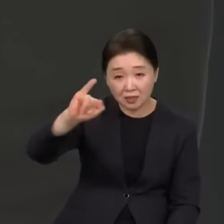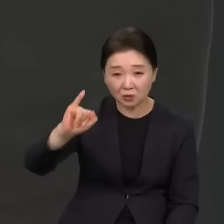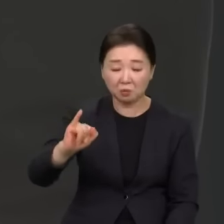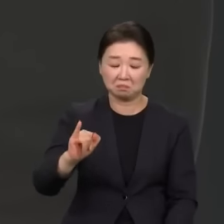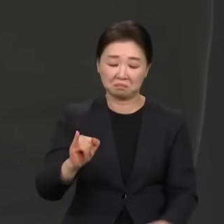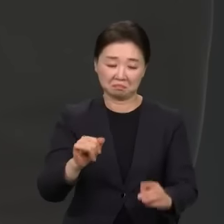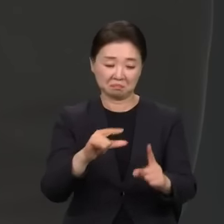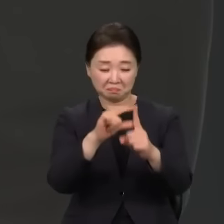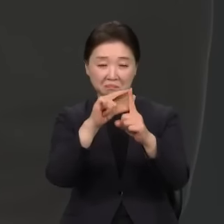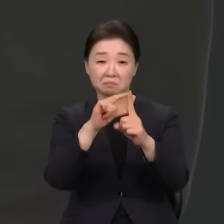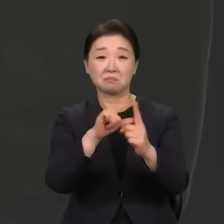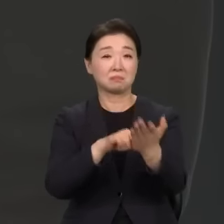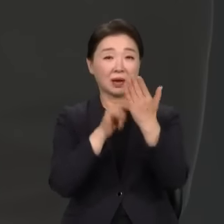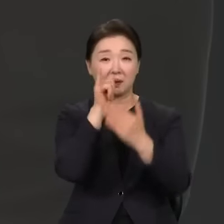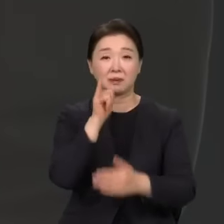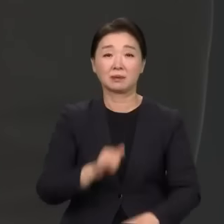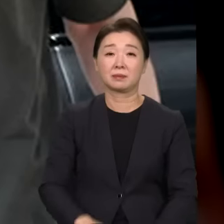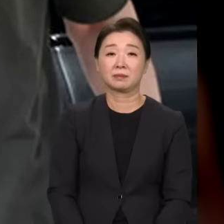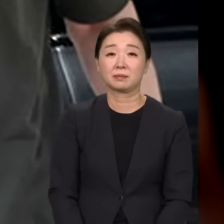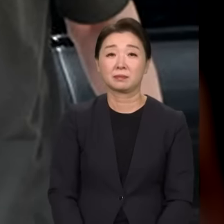윤정주 기자의 단독 보도입니다.